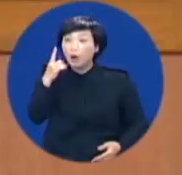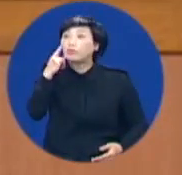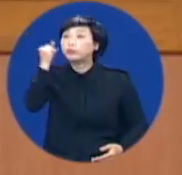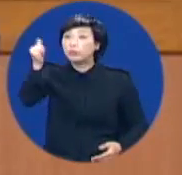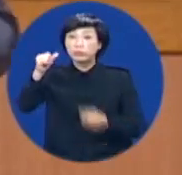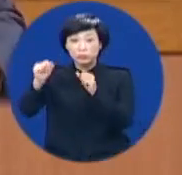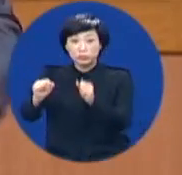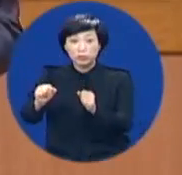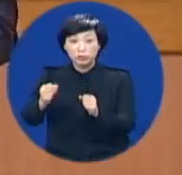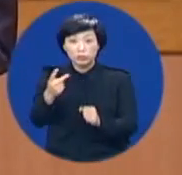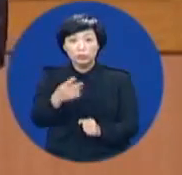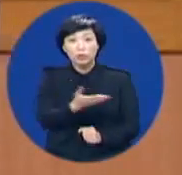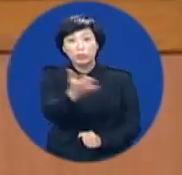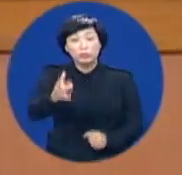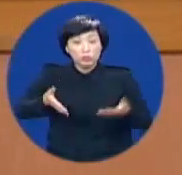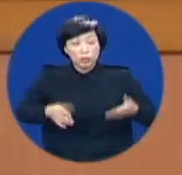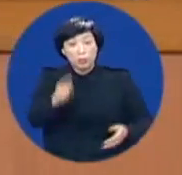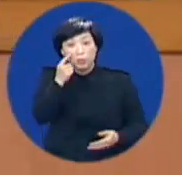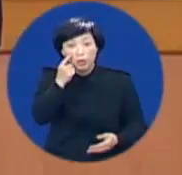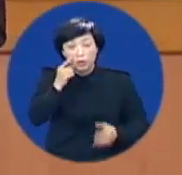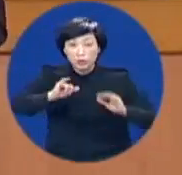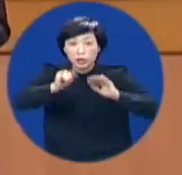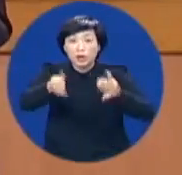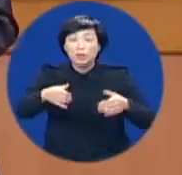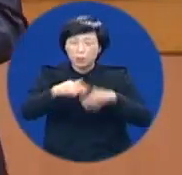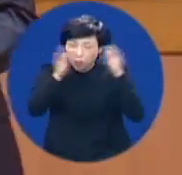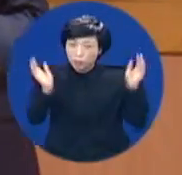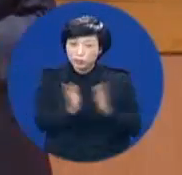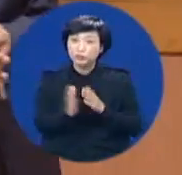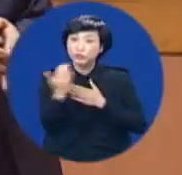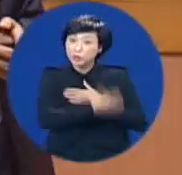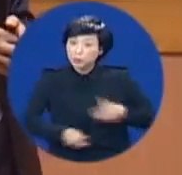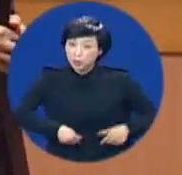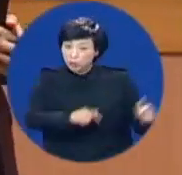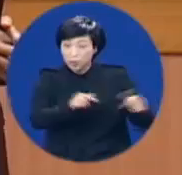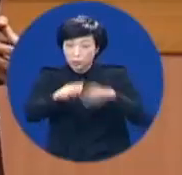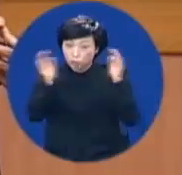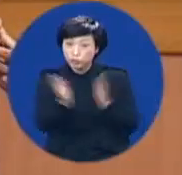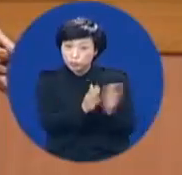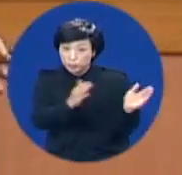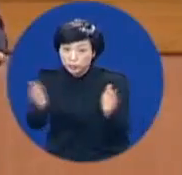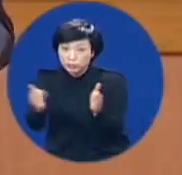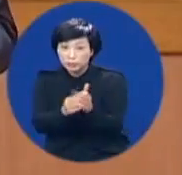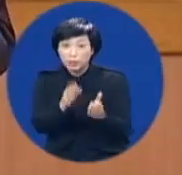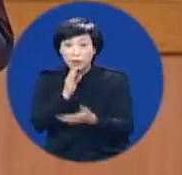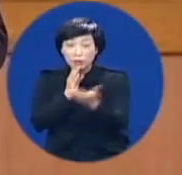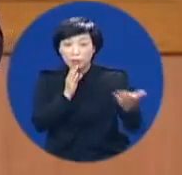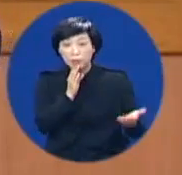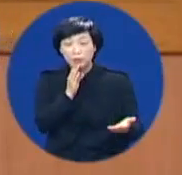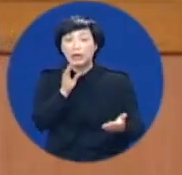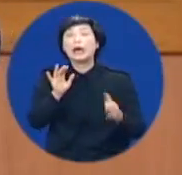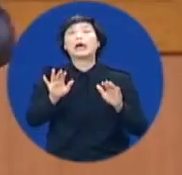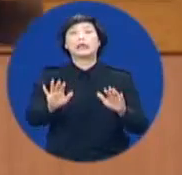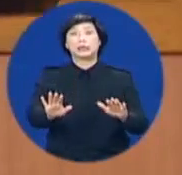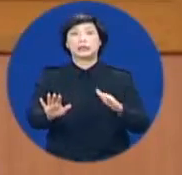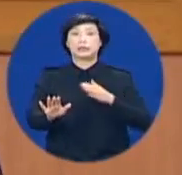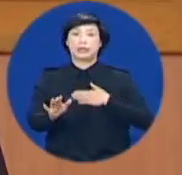있어요. 태어나 보니까 세상에 육신이 살아갈 것들이 다 준비되어 있어요. 우리가 태어나기